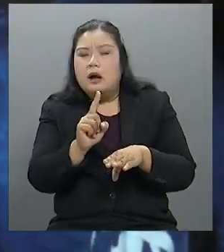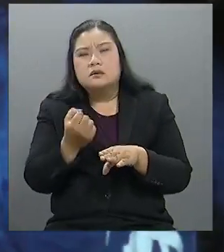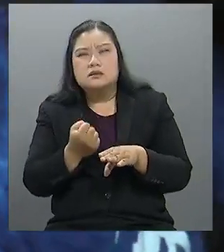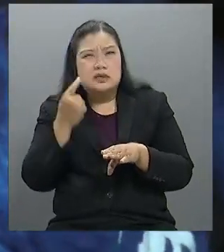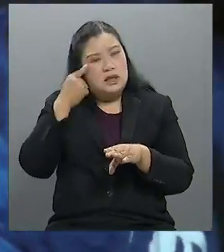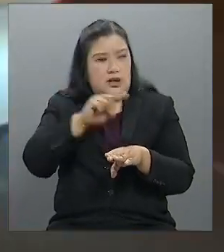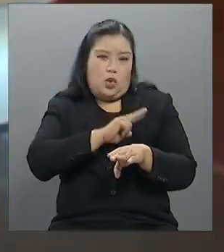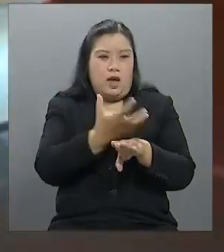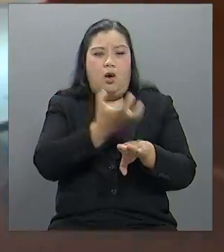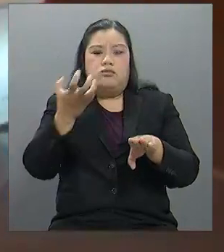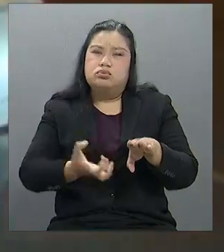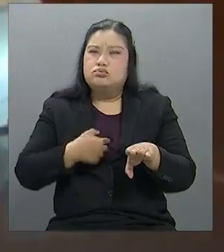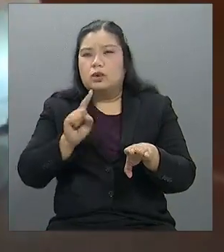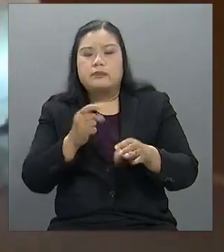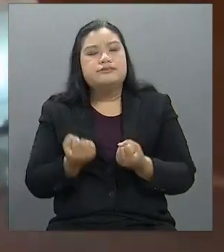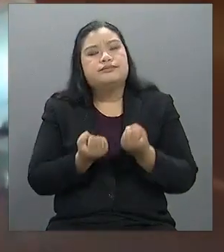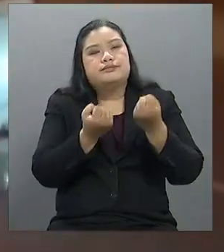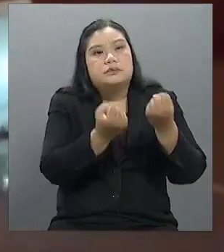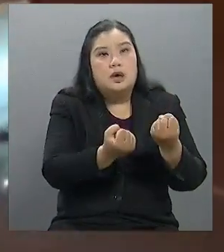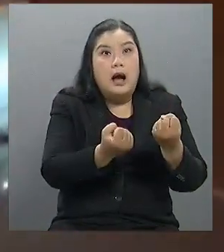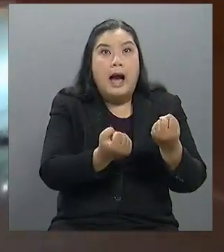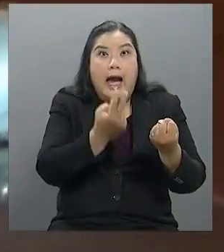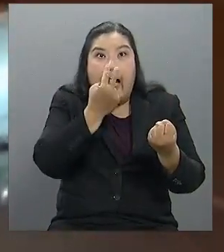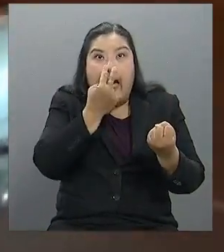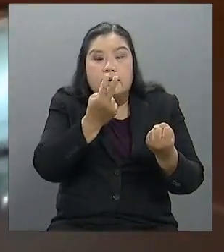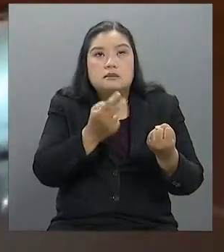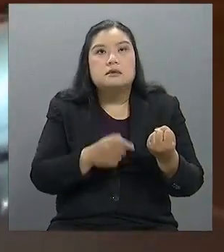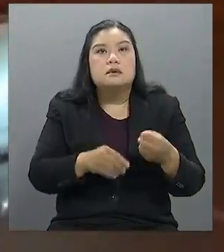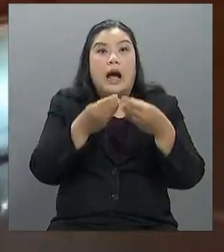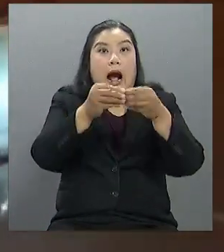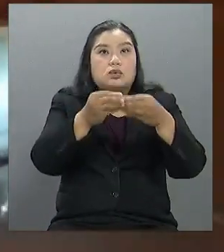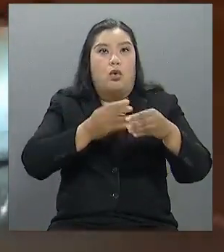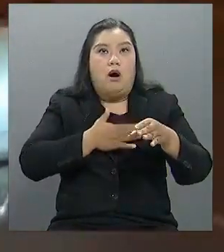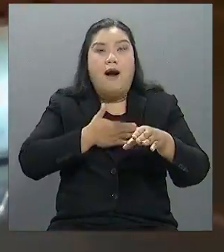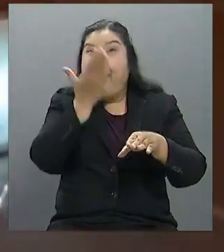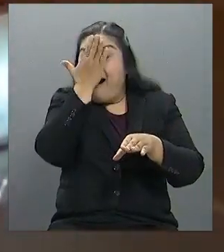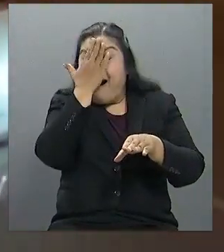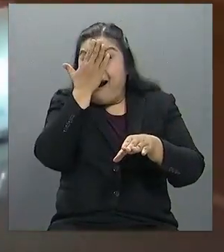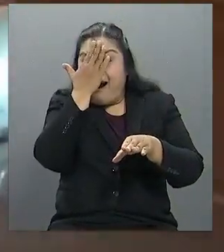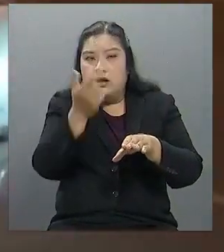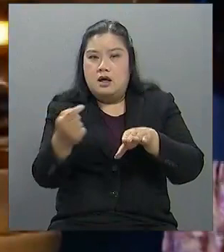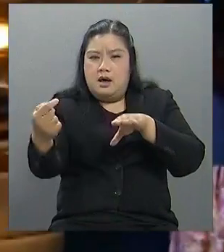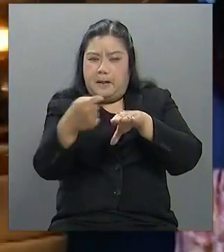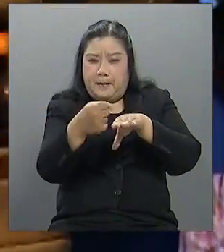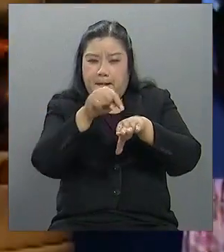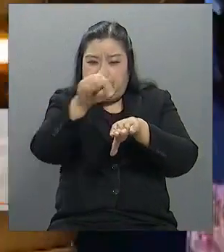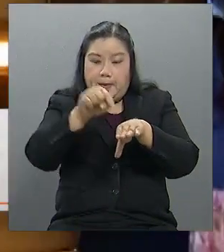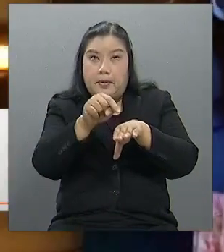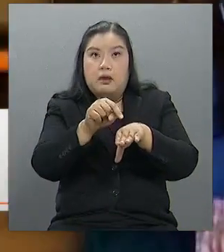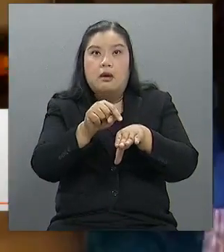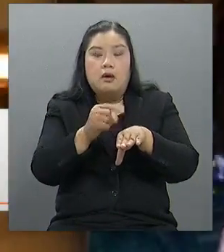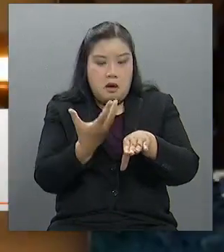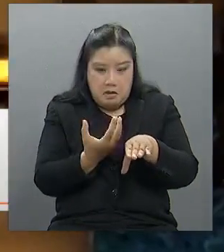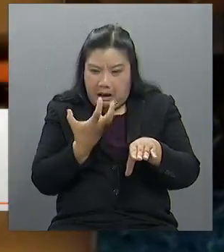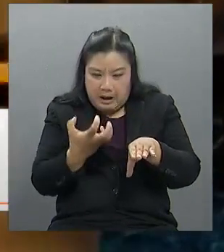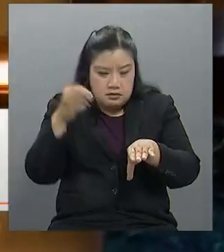แต่พอตรวจสอบดูก็ตกใจเมื่อเห็นกระจกด้านซ้ายแตกเป็นรูแล้วก็มีก้อนหินเท่าลูกมะนาวตกอยู่ในรถนะ